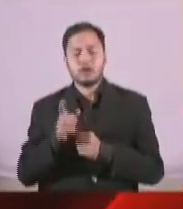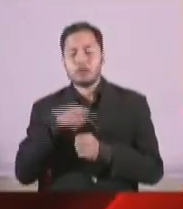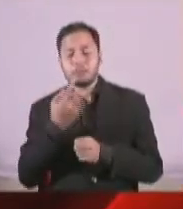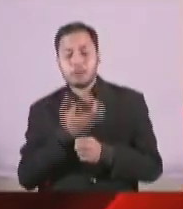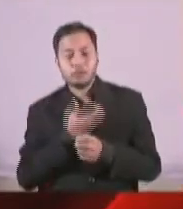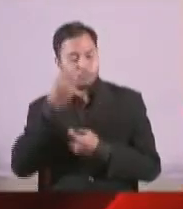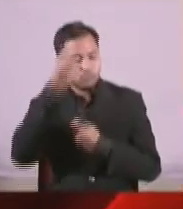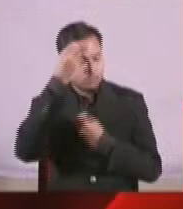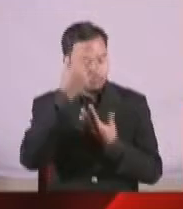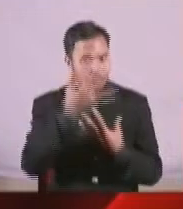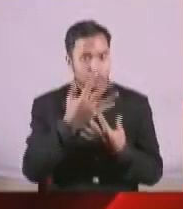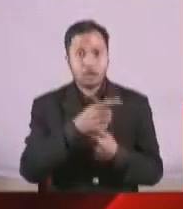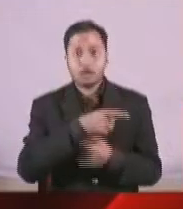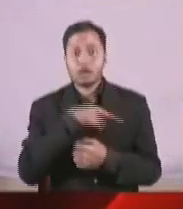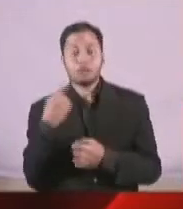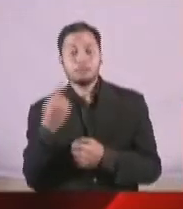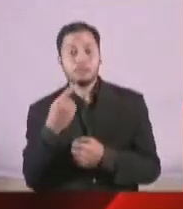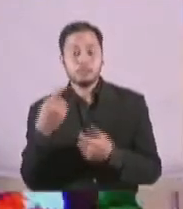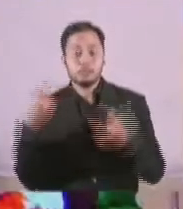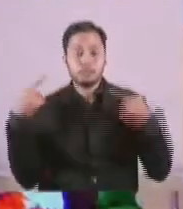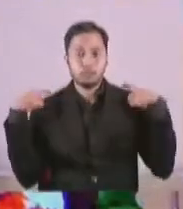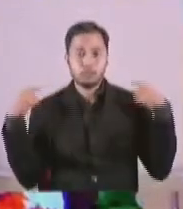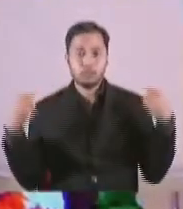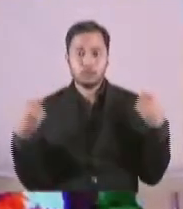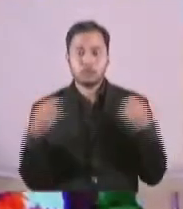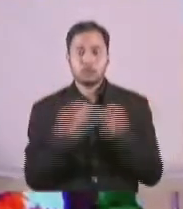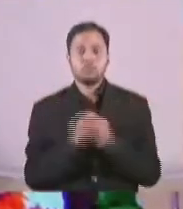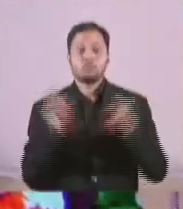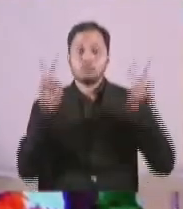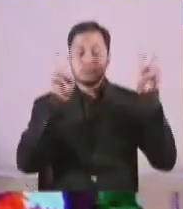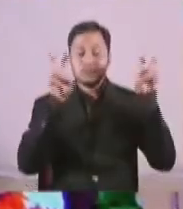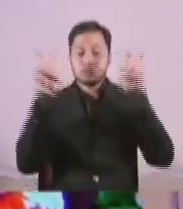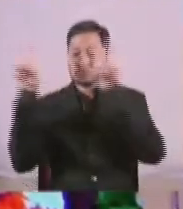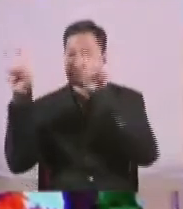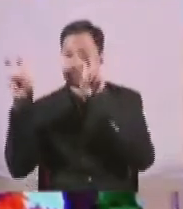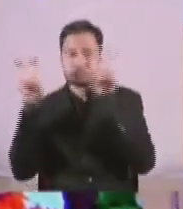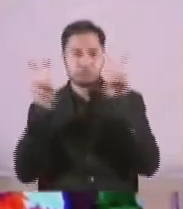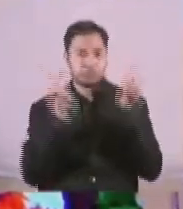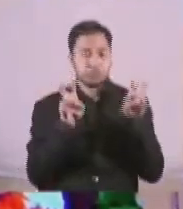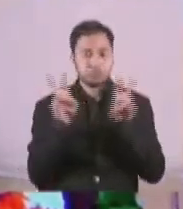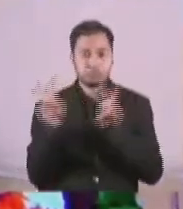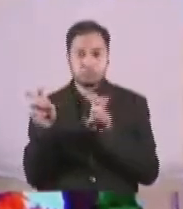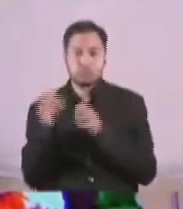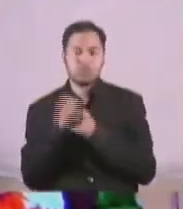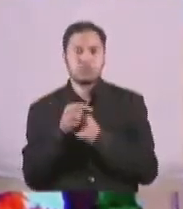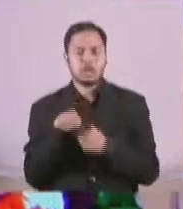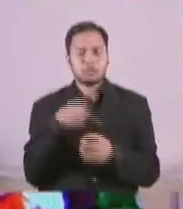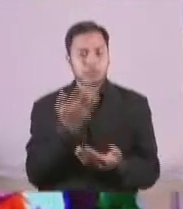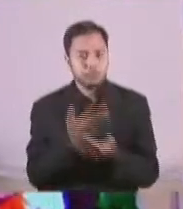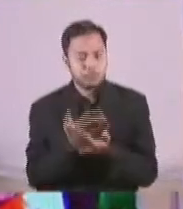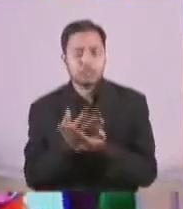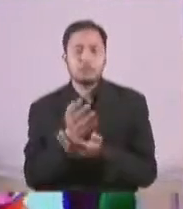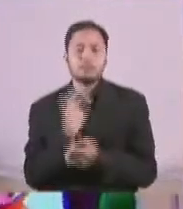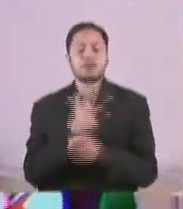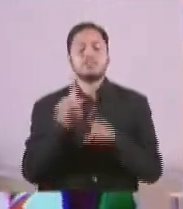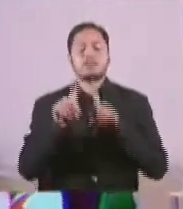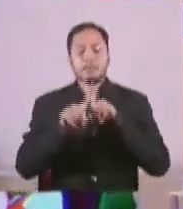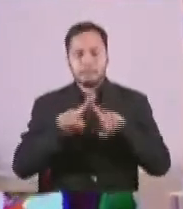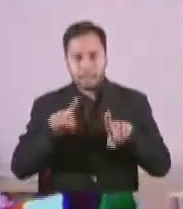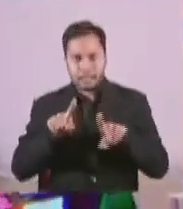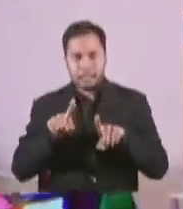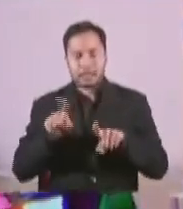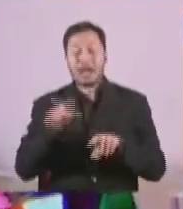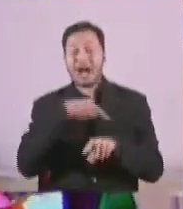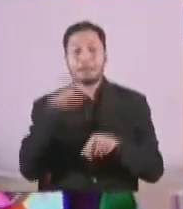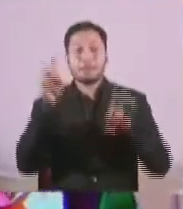gubernur, kutipan-kutipan ini bukan kami minta laporkan, tapi akan kami hilangkan untuk